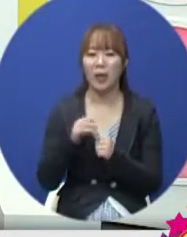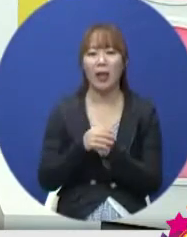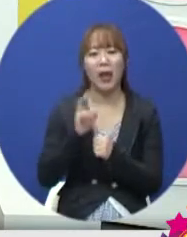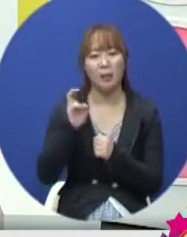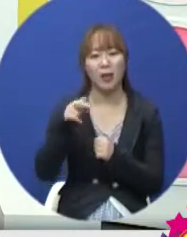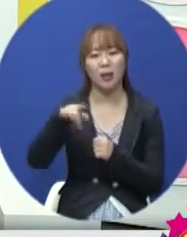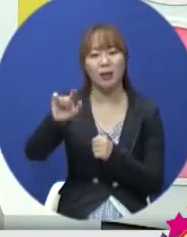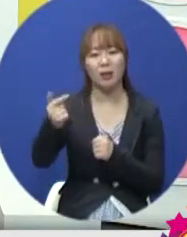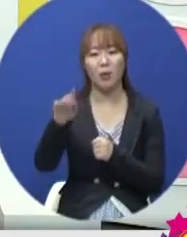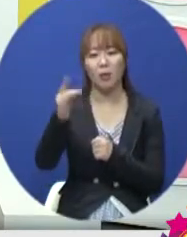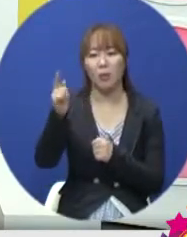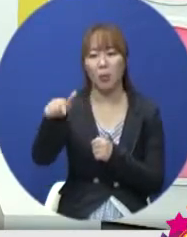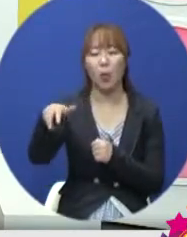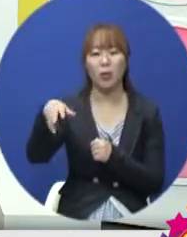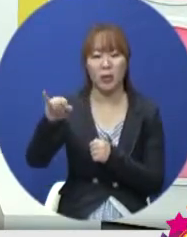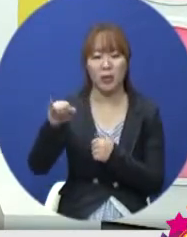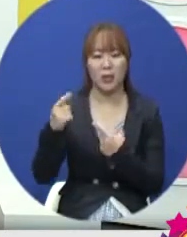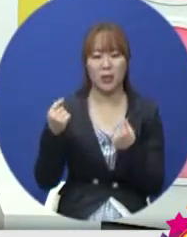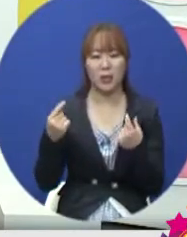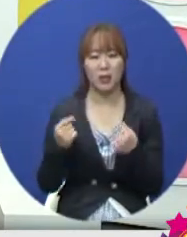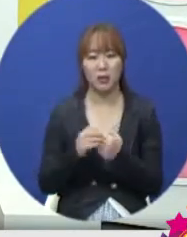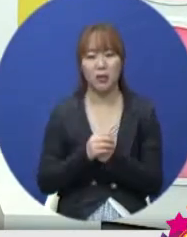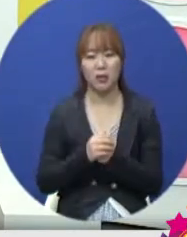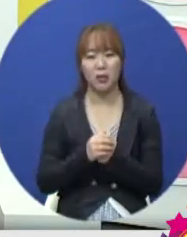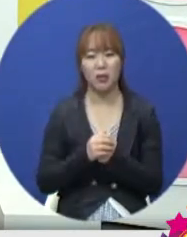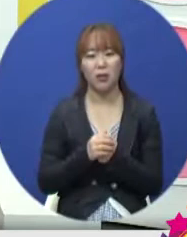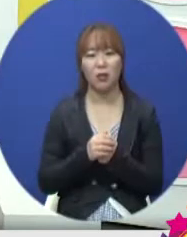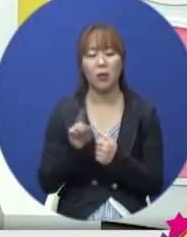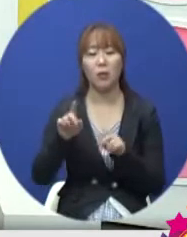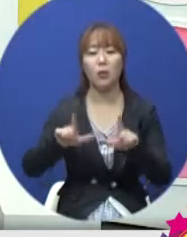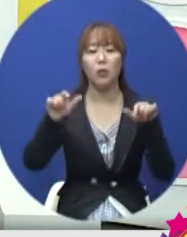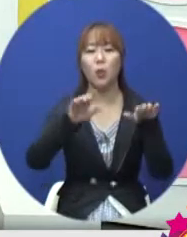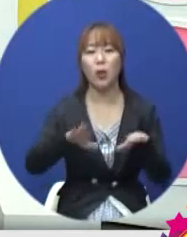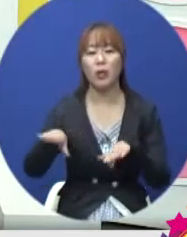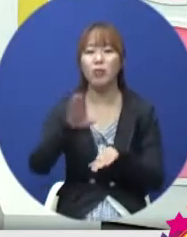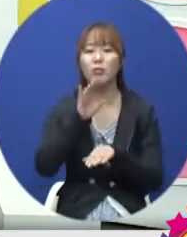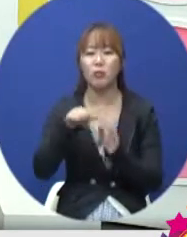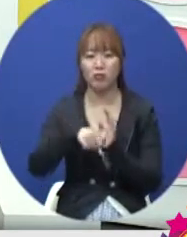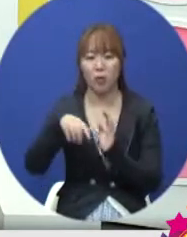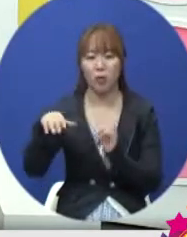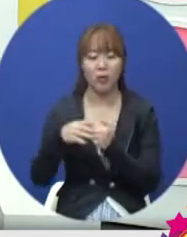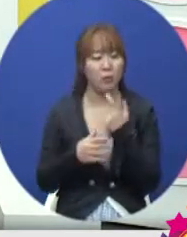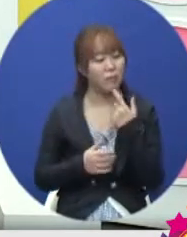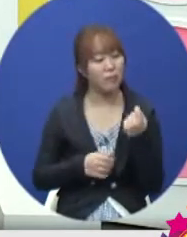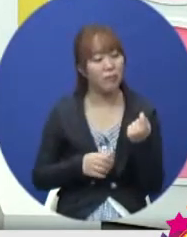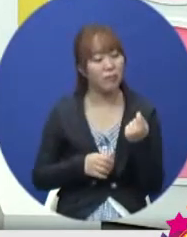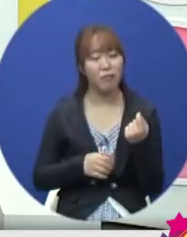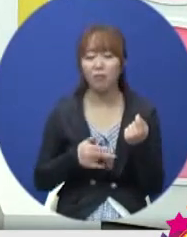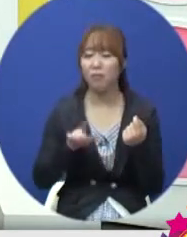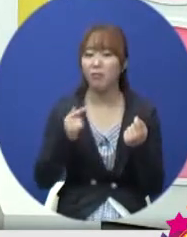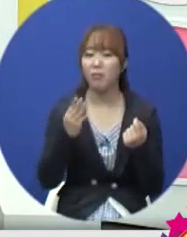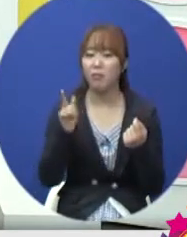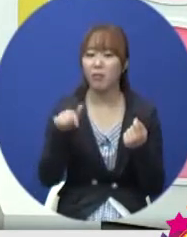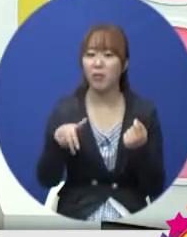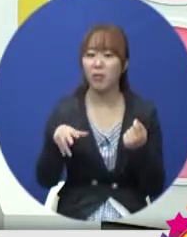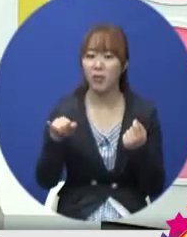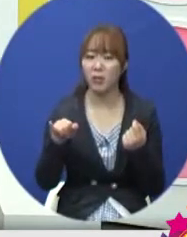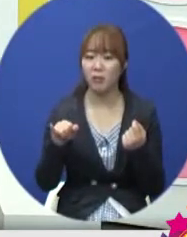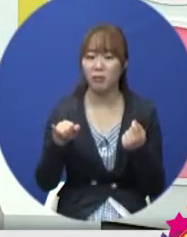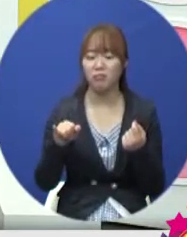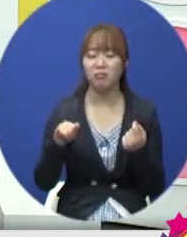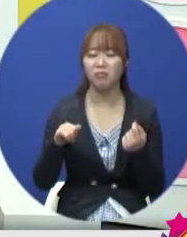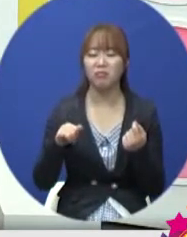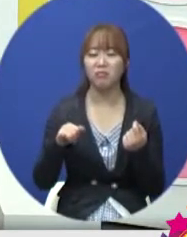아마 전복치라는 회를 드셨을 거예요. 전복치? 그 저 동해 쪽에서 유명해요. 아 그래 맞아요 아버님 전복치? 비싸.